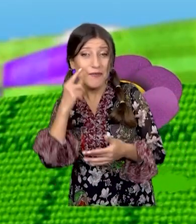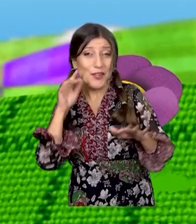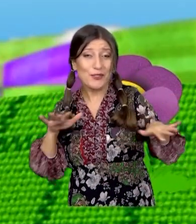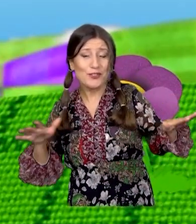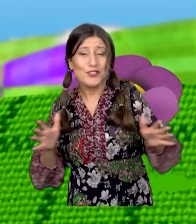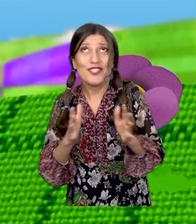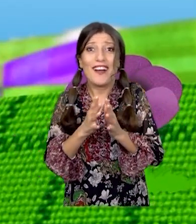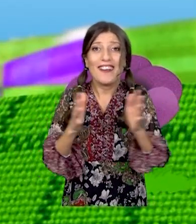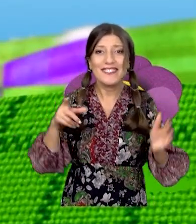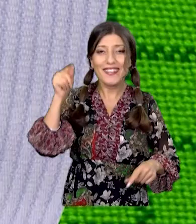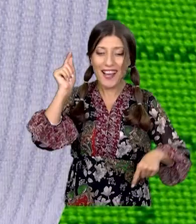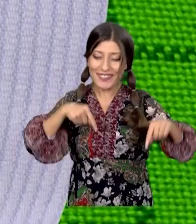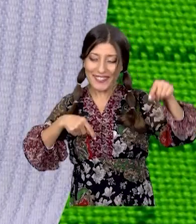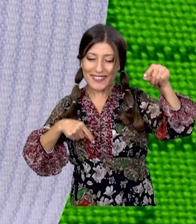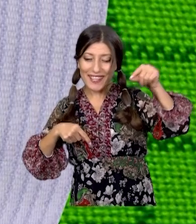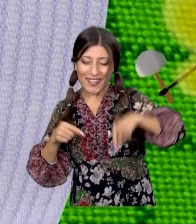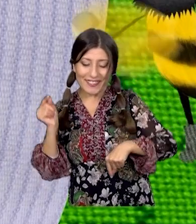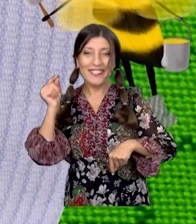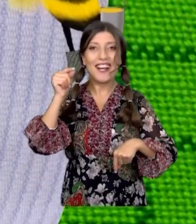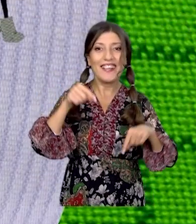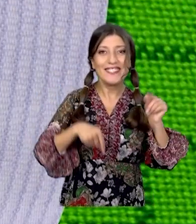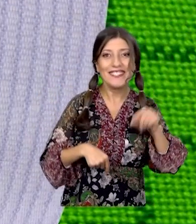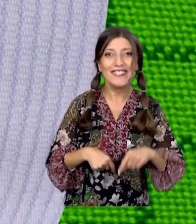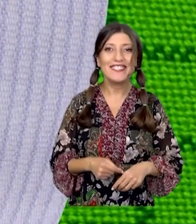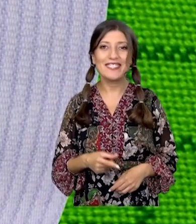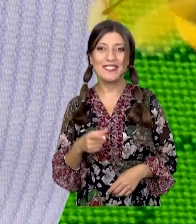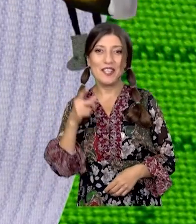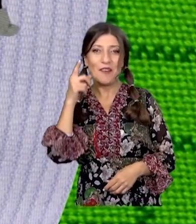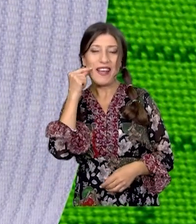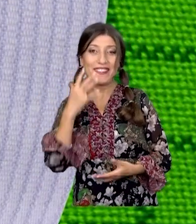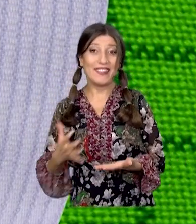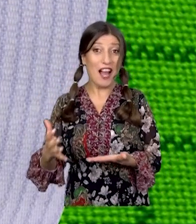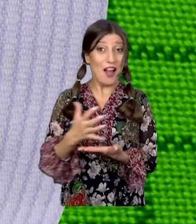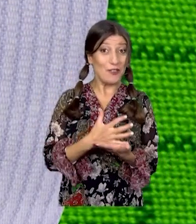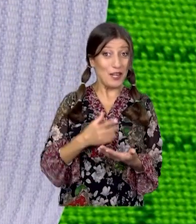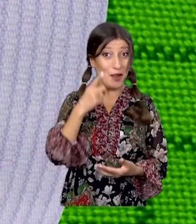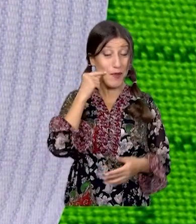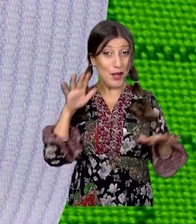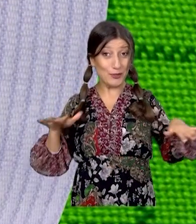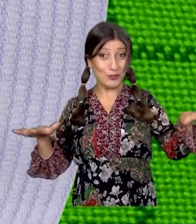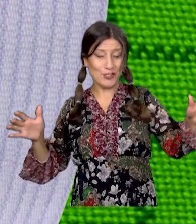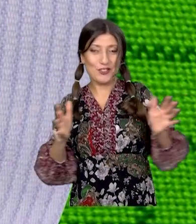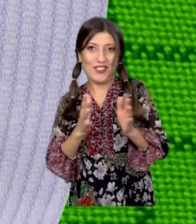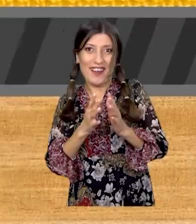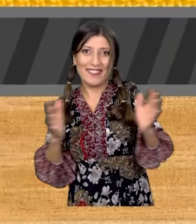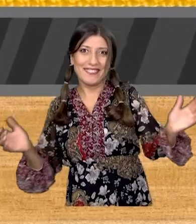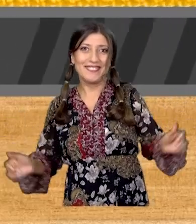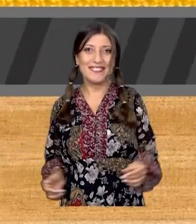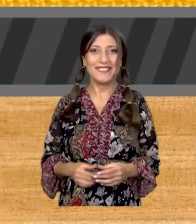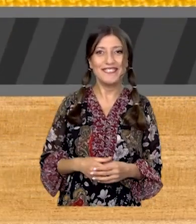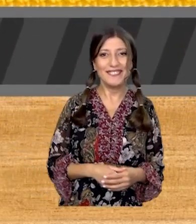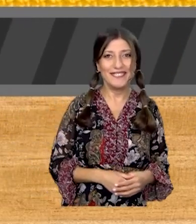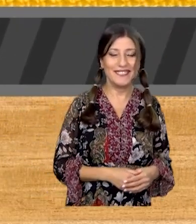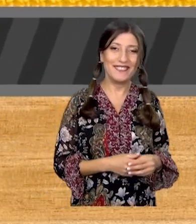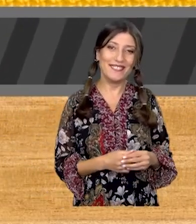հավակում մեղուներն անդիվ, կաթիլ, կաթիլ, կաթիլ, կաթիլ, մեղրեն հավակում մեղուներն անդիվ.